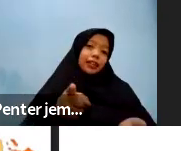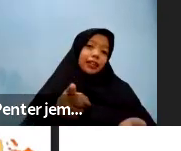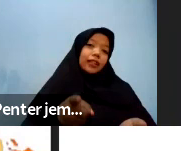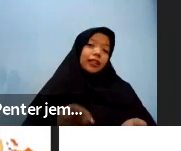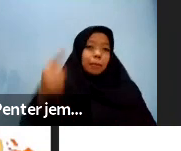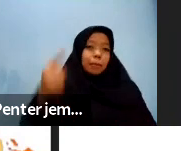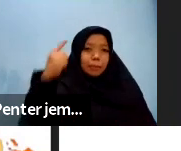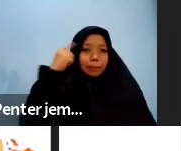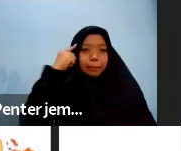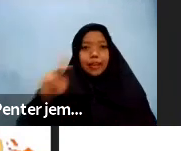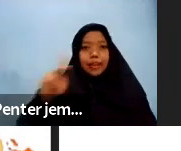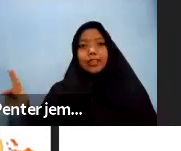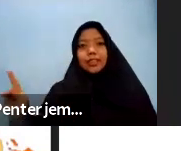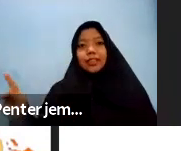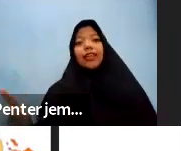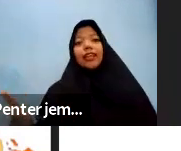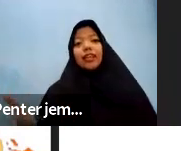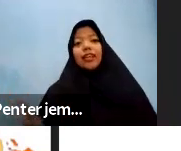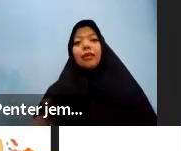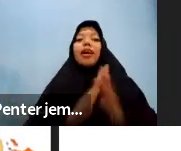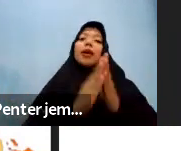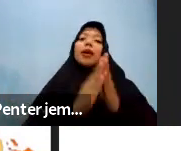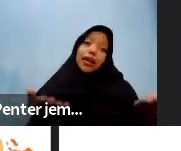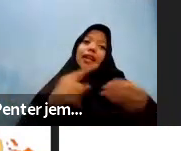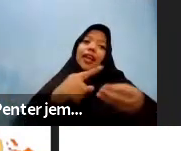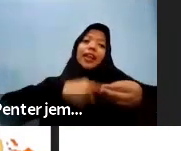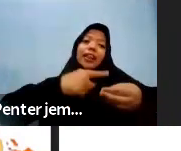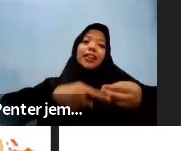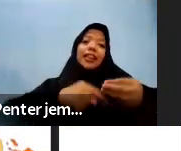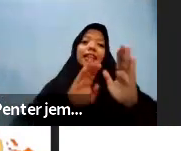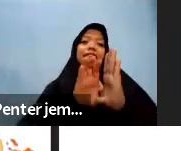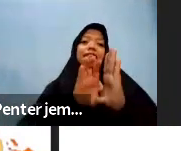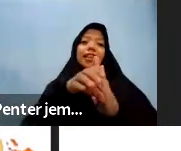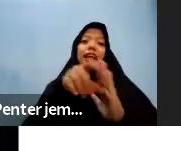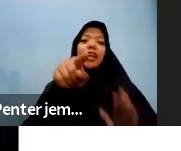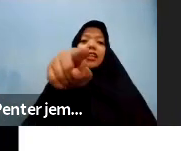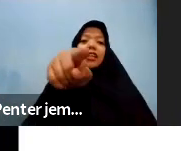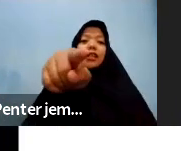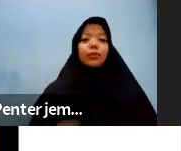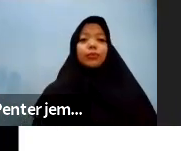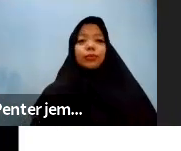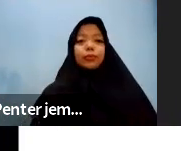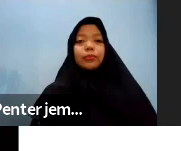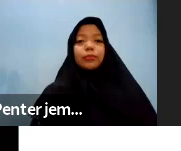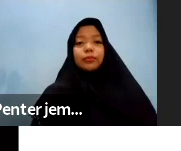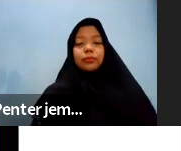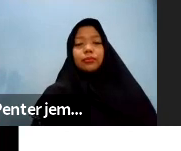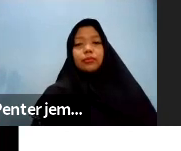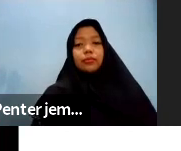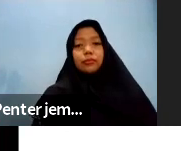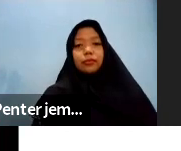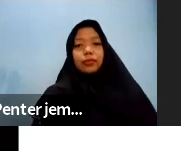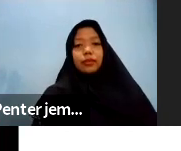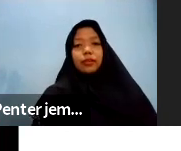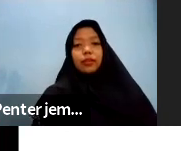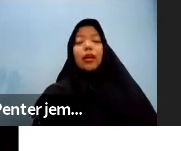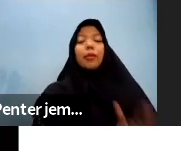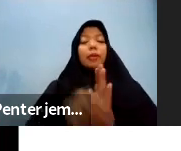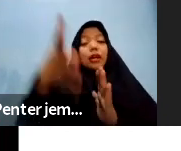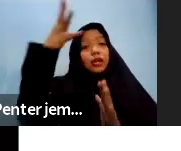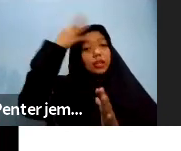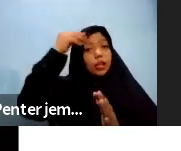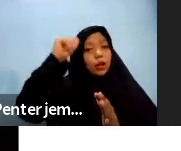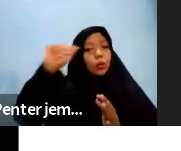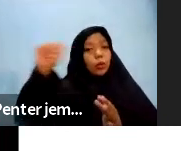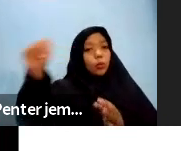menjadi pembelajaran yang menarik senang ini ada pengetahuan umum pengetahuan umum